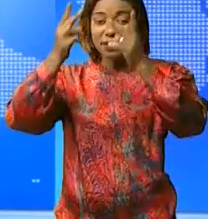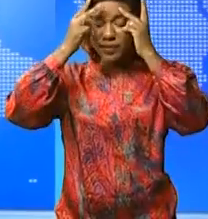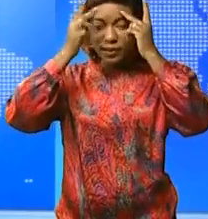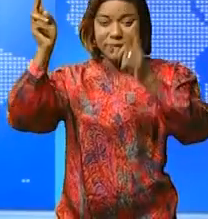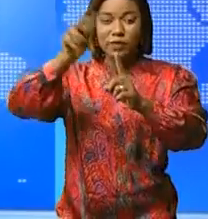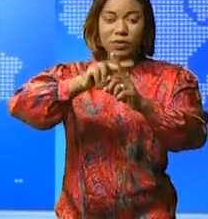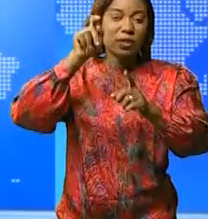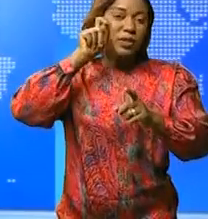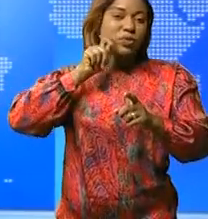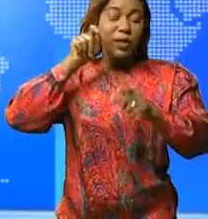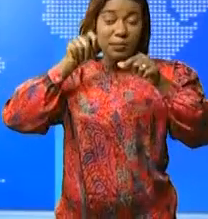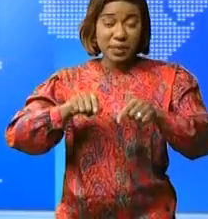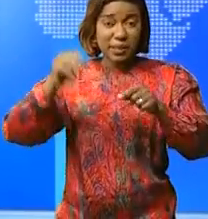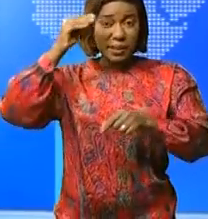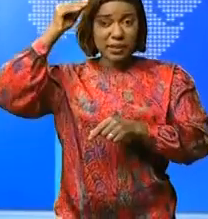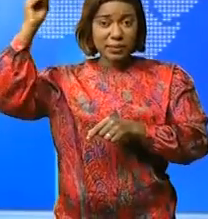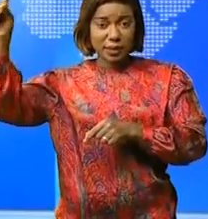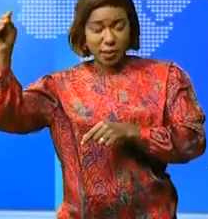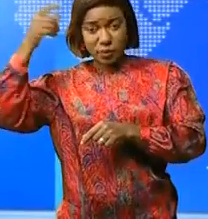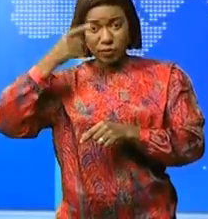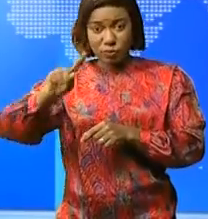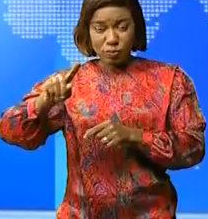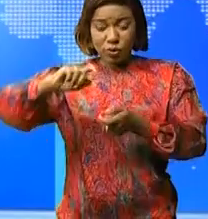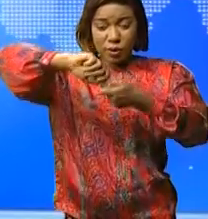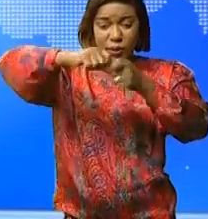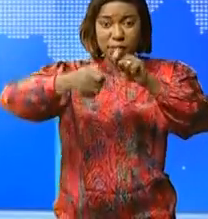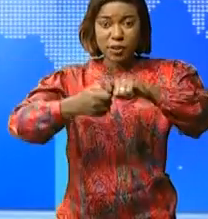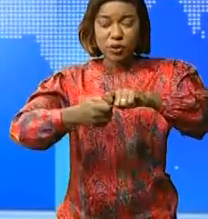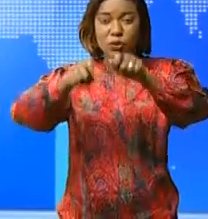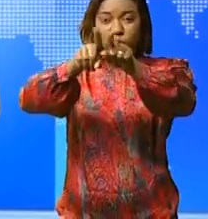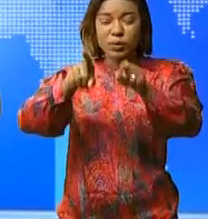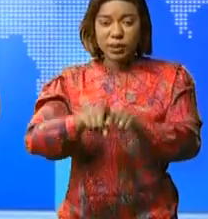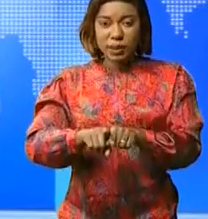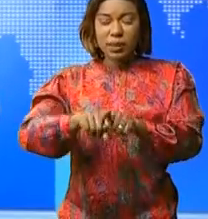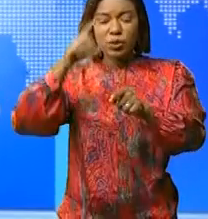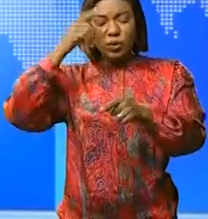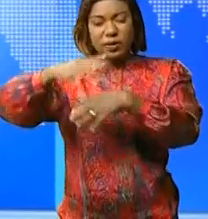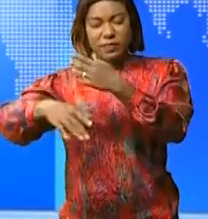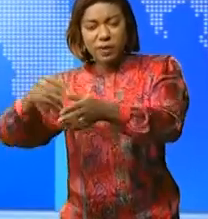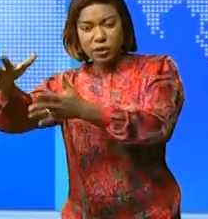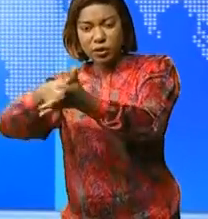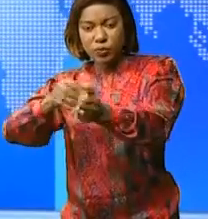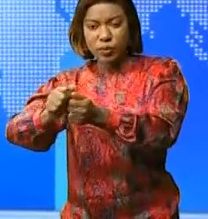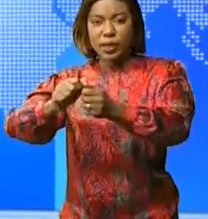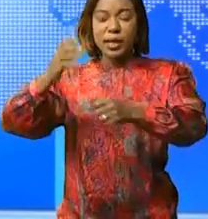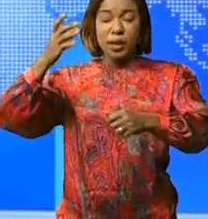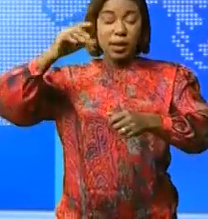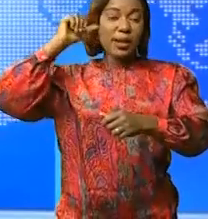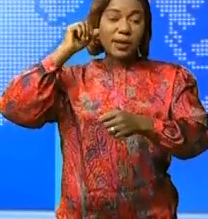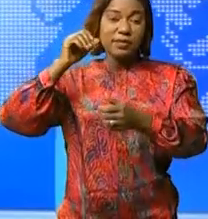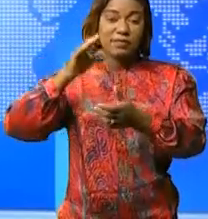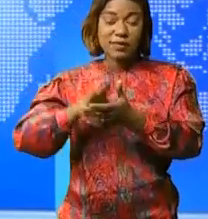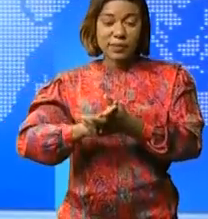violences sexuelles peuvent espérer réparation pour ces vices que leur bourreau les a causés. La première dame veut